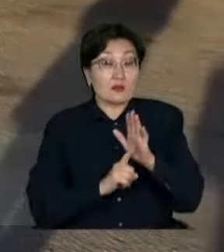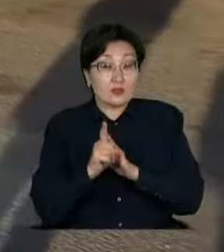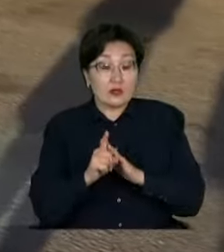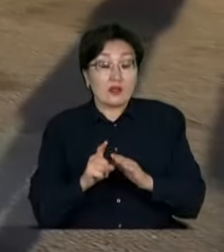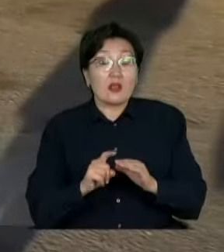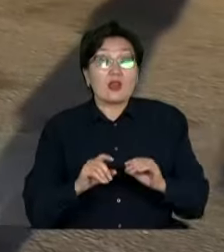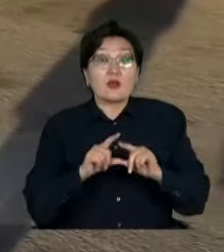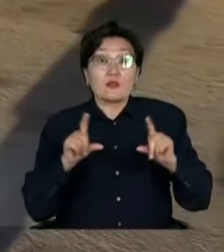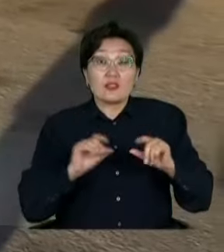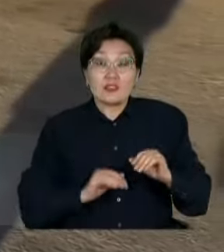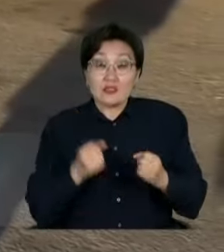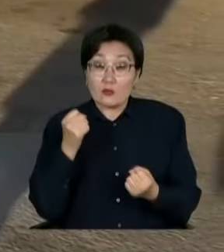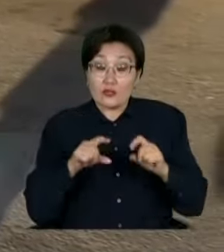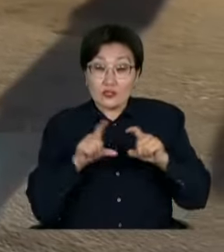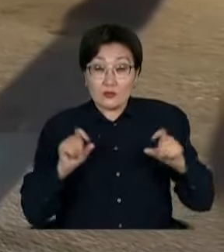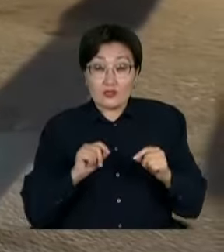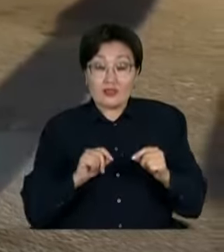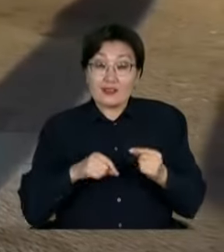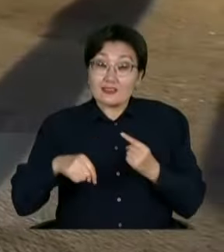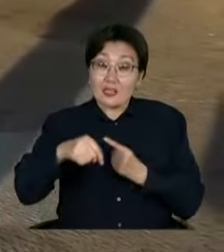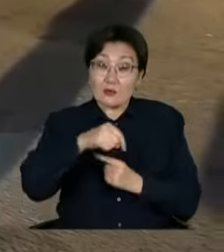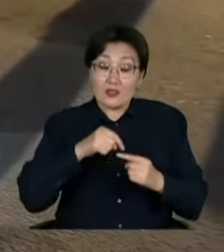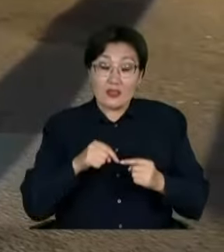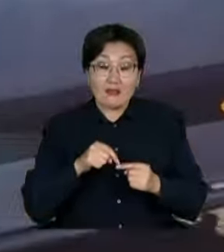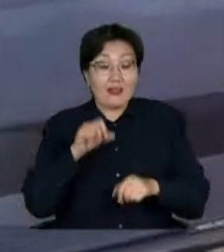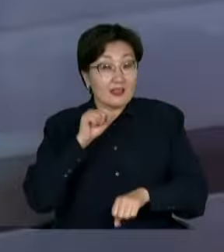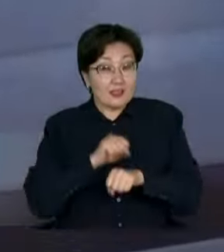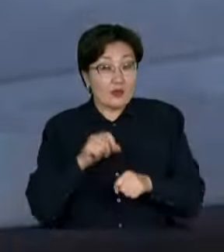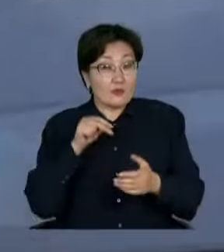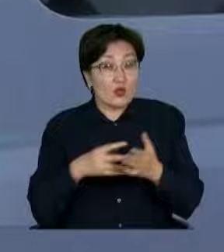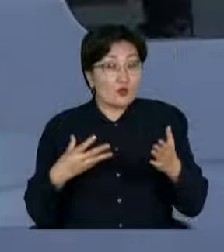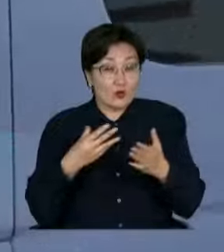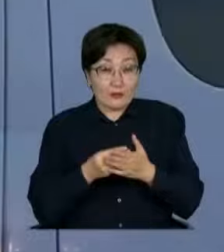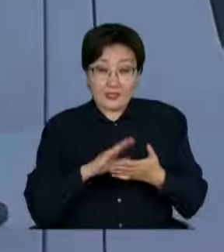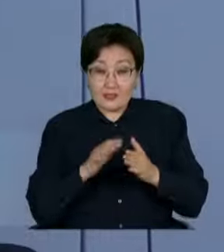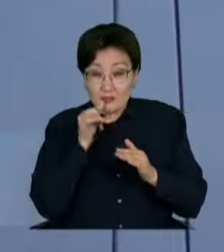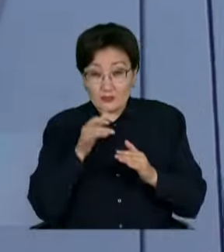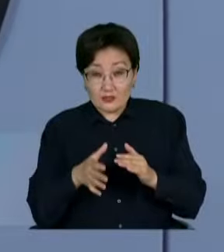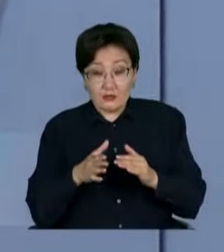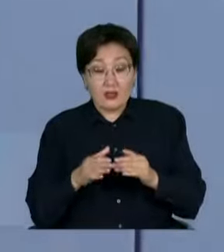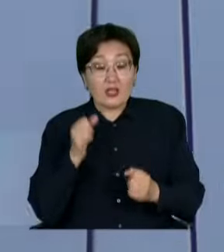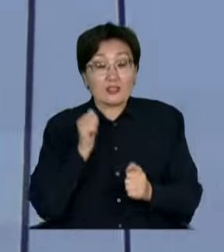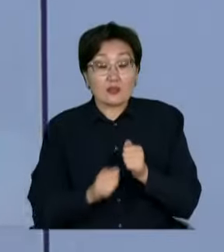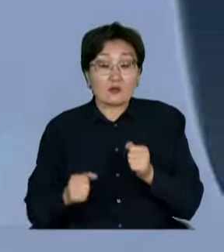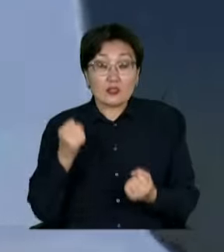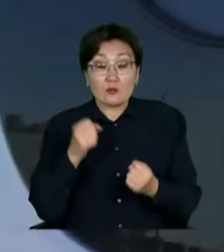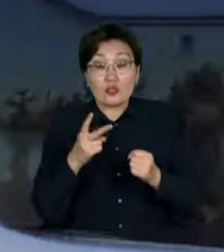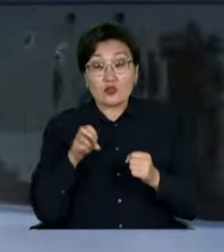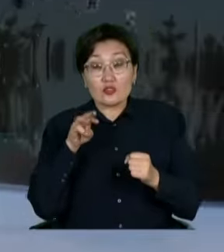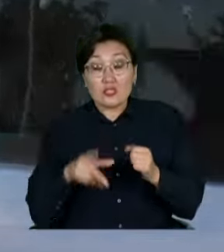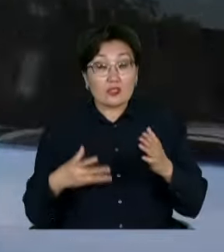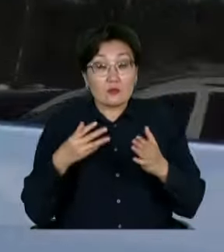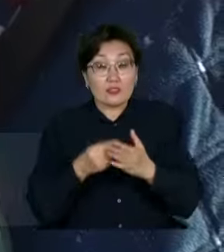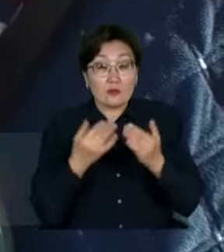Автобекет қожайыны мен кәсіпкер тұрақтың төлеміне келісе алмаған. Бұған дейін автобекетке әр жүргізуші күніне 200 теңгеден